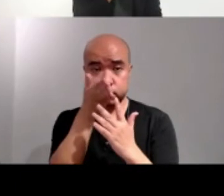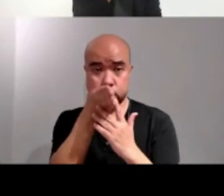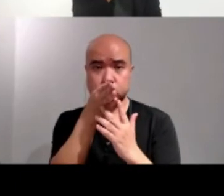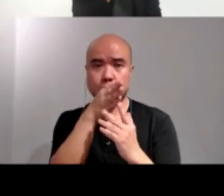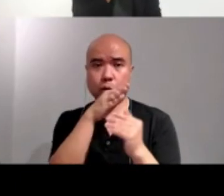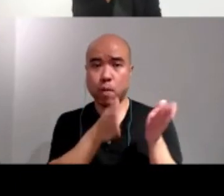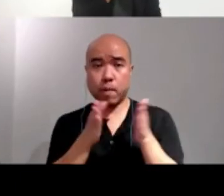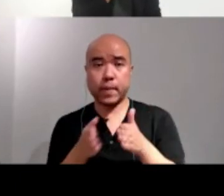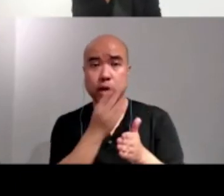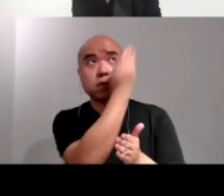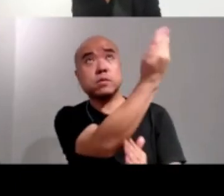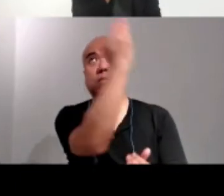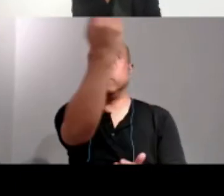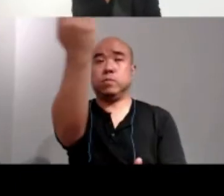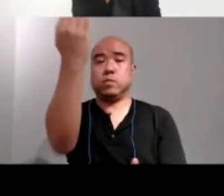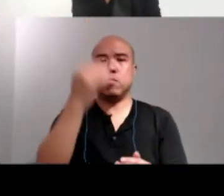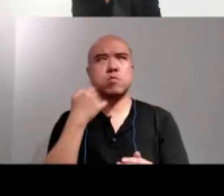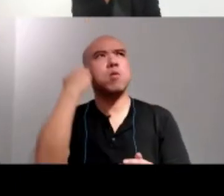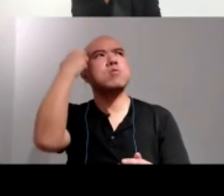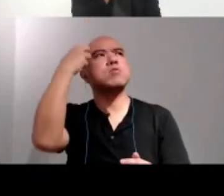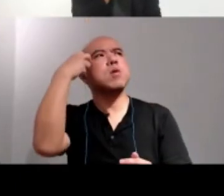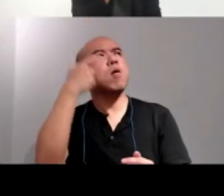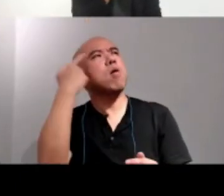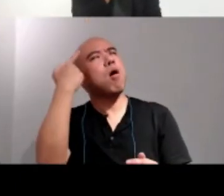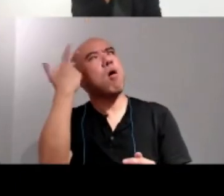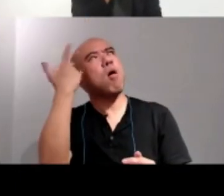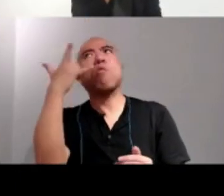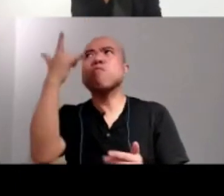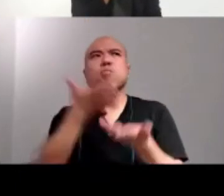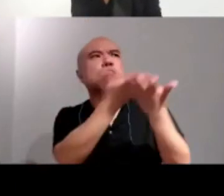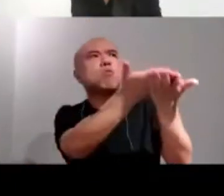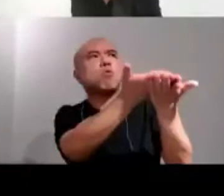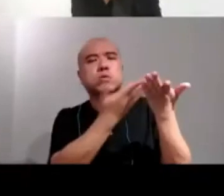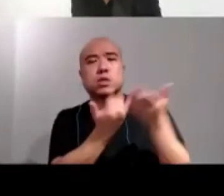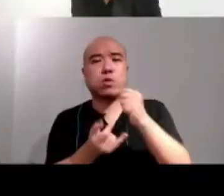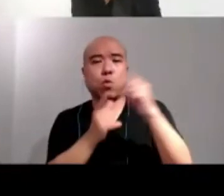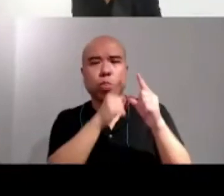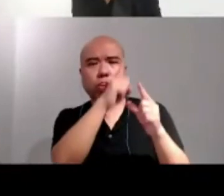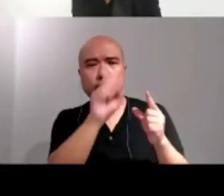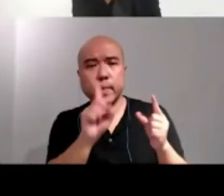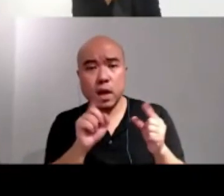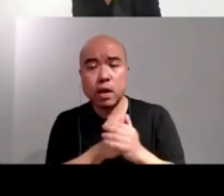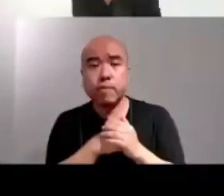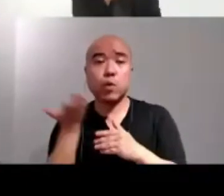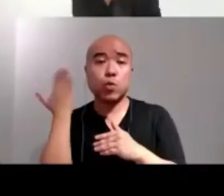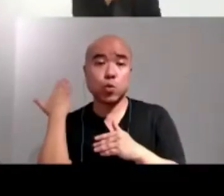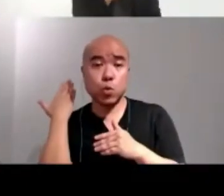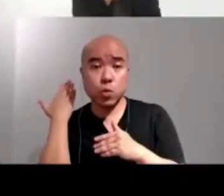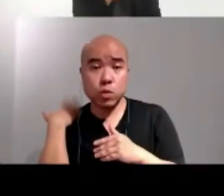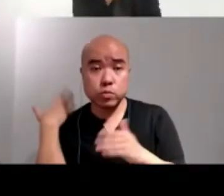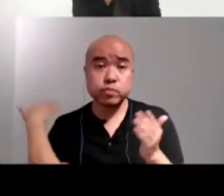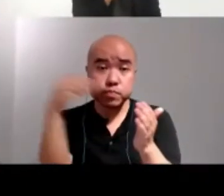我哋尝试去想象一下究竟佢哋系点样生活呢。我同阿 Wing在過去四年裏面，我們走